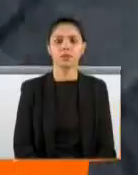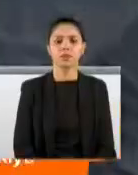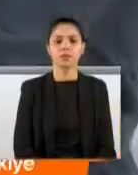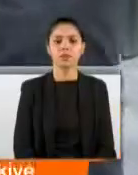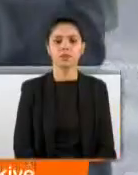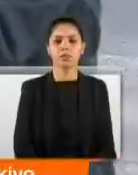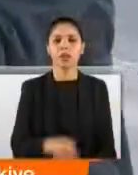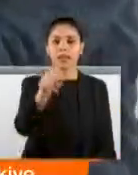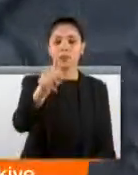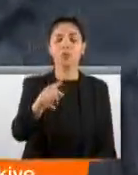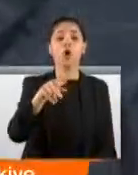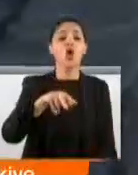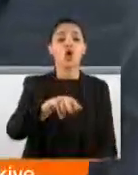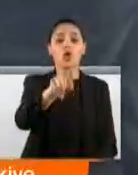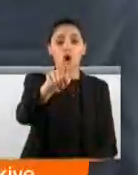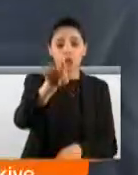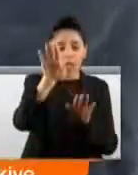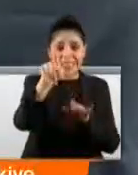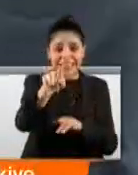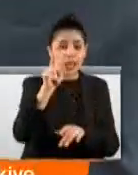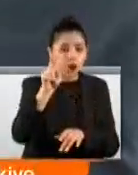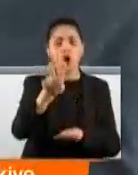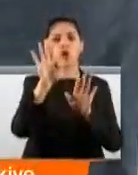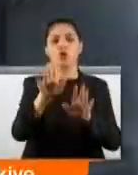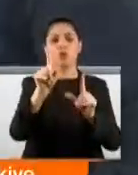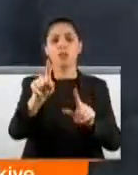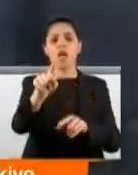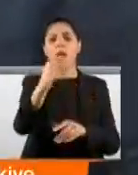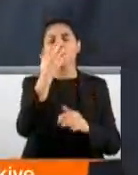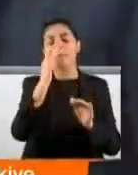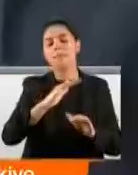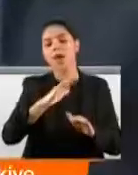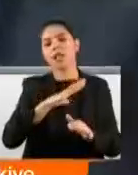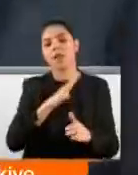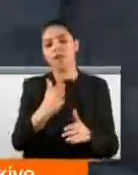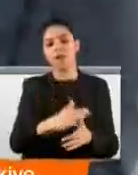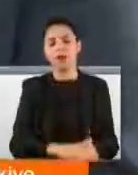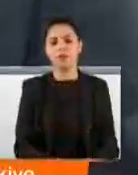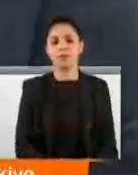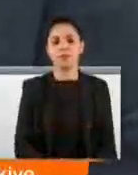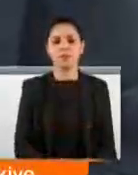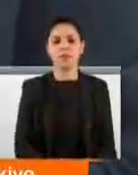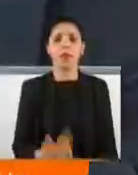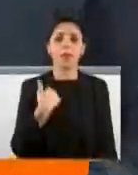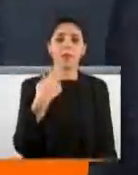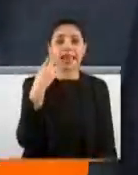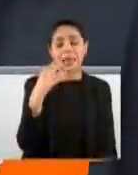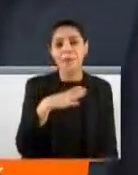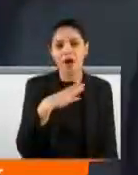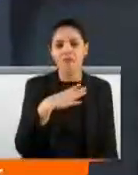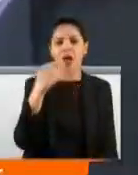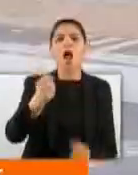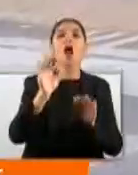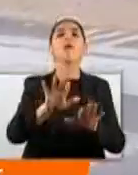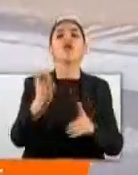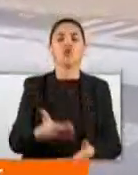Yaya geçidinde sizi gördüklerinde durmaları gerekiyor aslında. Siz bir süre beklediniz. Evet, bekledik. Nasıl kibarlığımızdan. Bu? Araçlar durmuyor